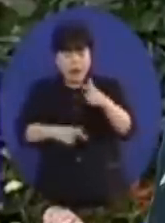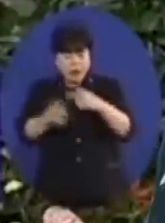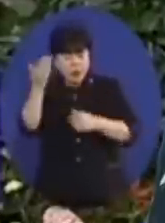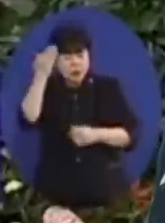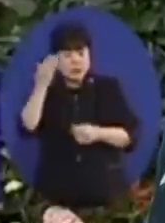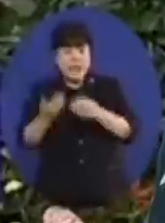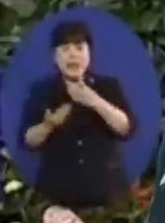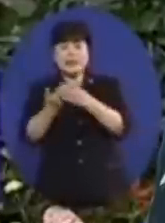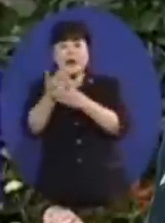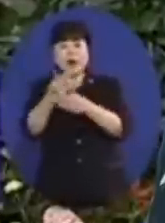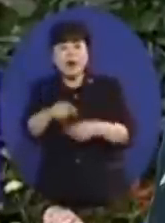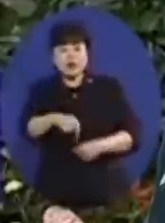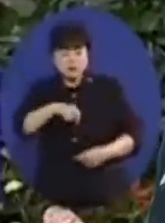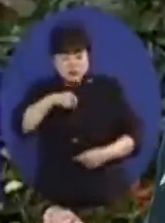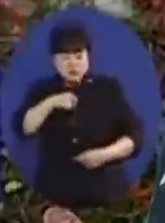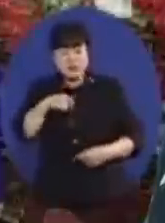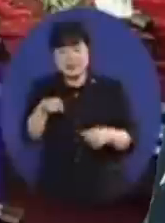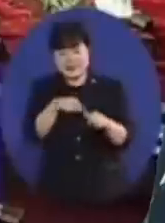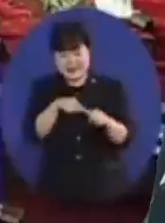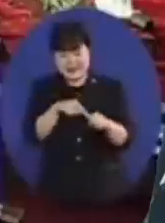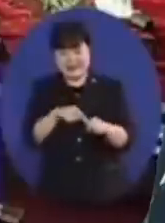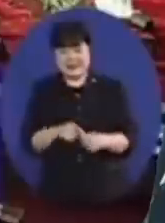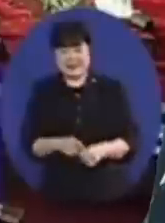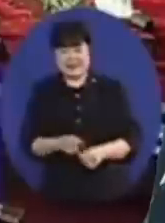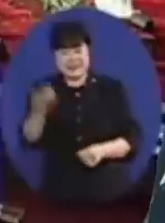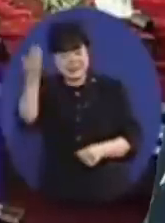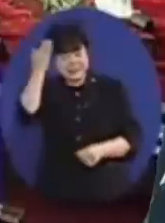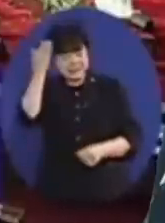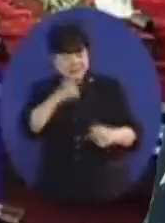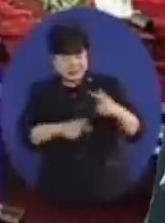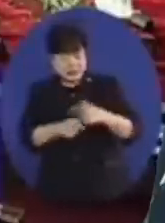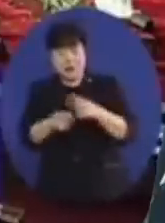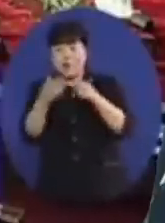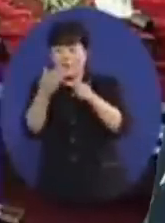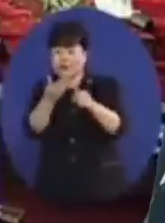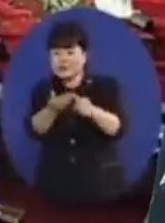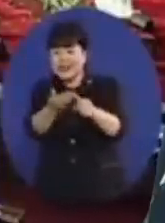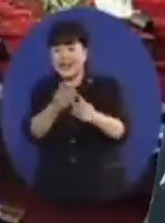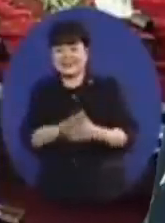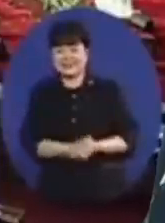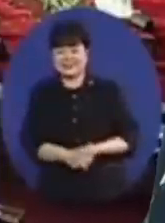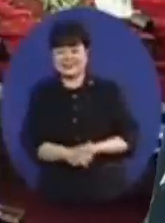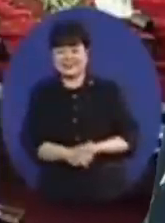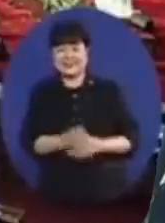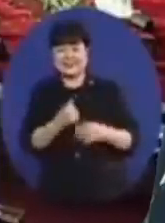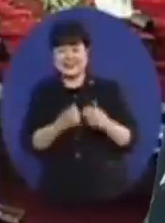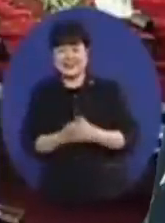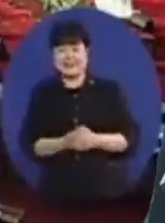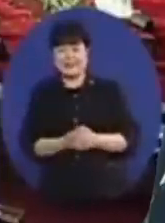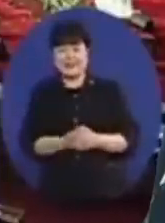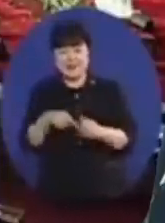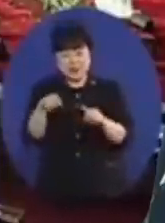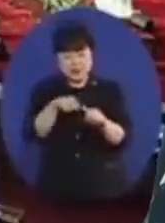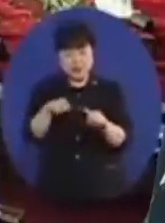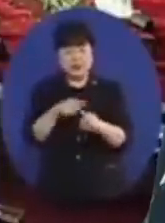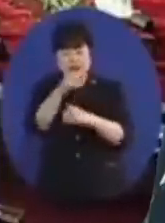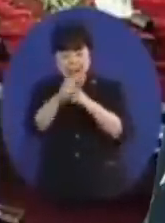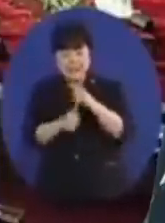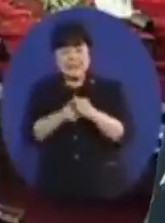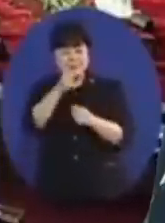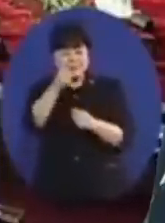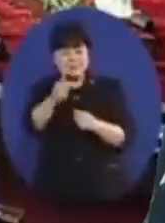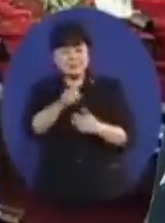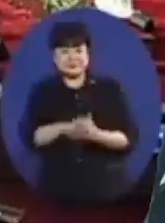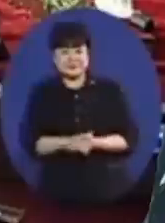지혜로워질 것이요 의로운 사람을 가르치라 그의 합식이 더하여지리라 그러므로 우리 교육의 하나님